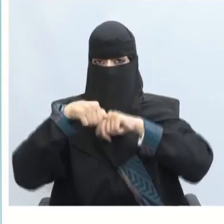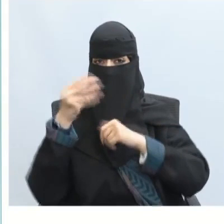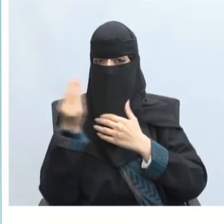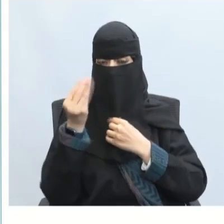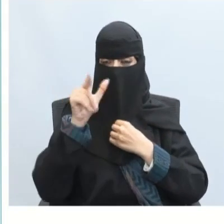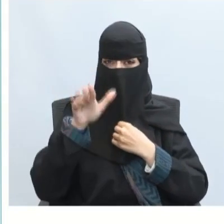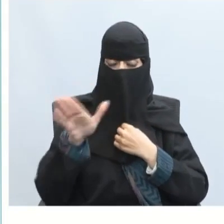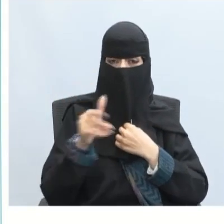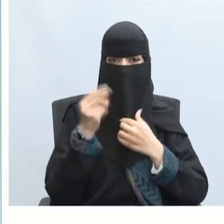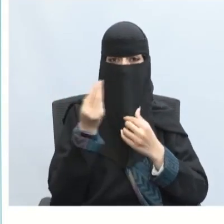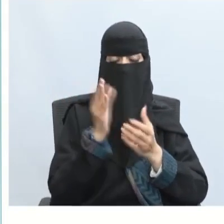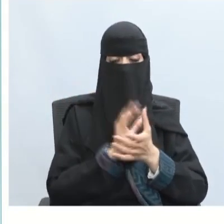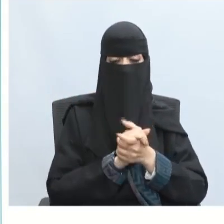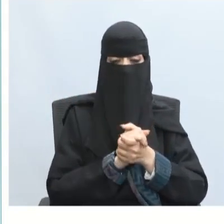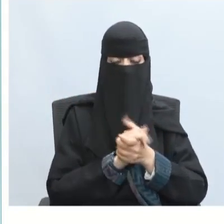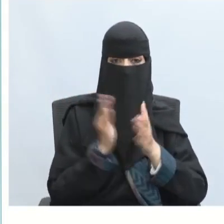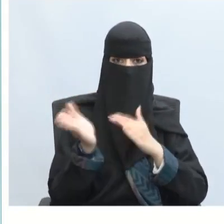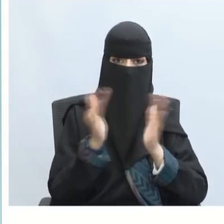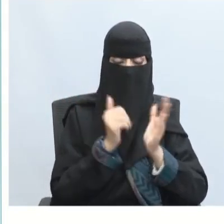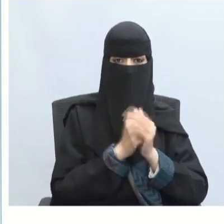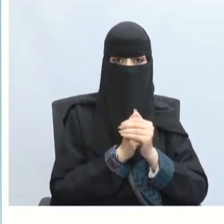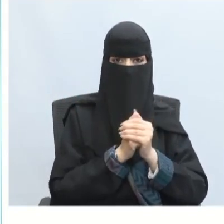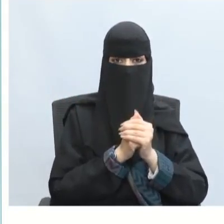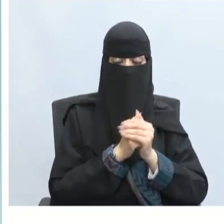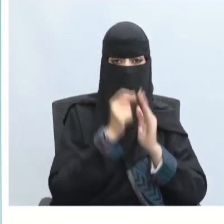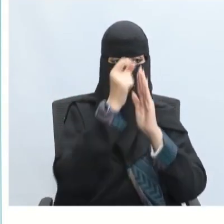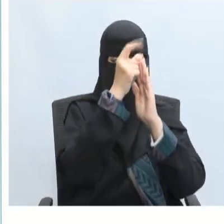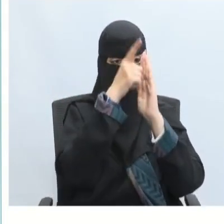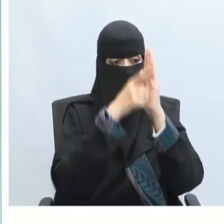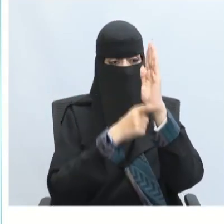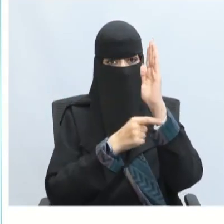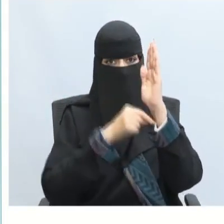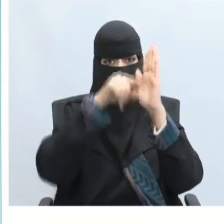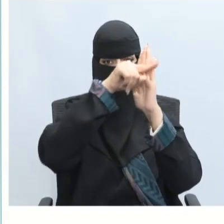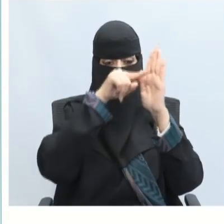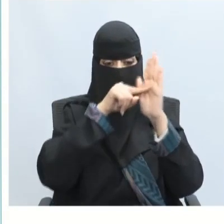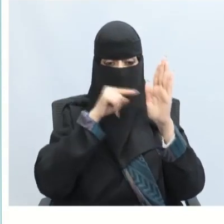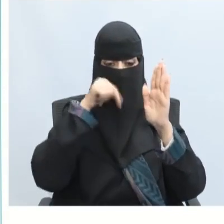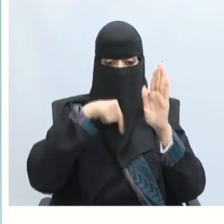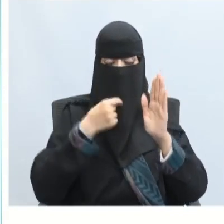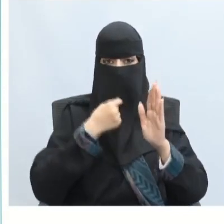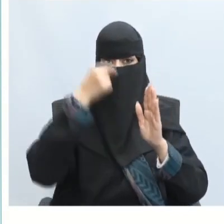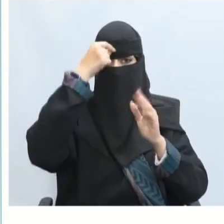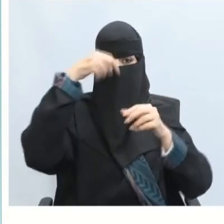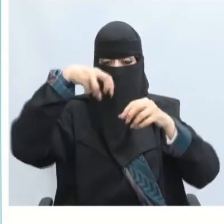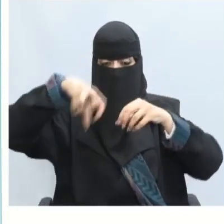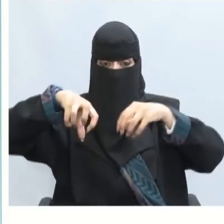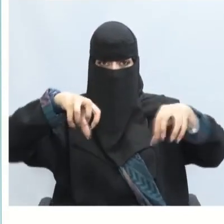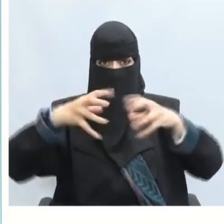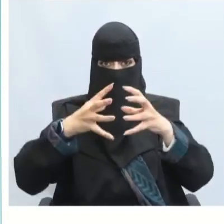قليل جدا ثانيا اللائحه السمه